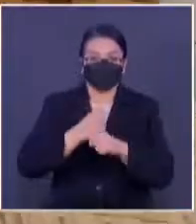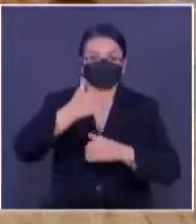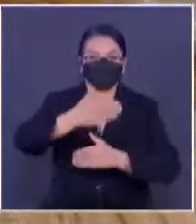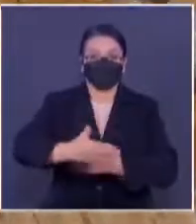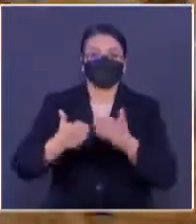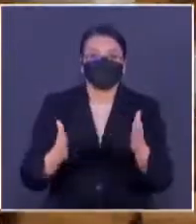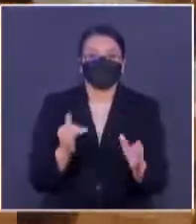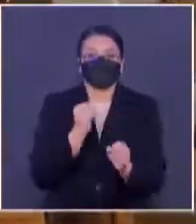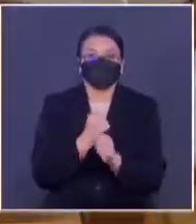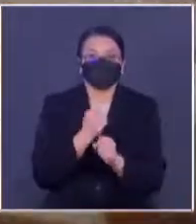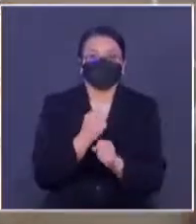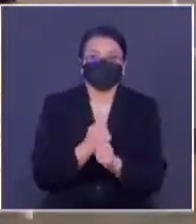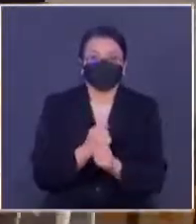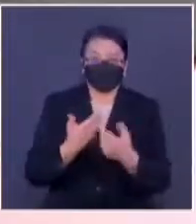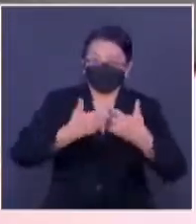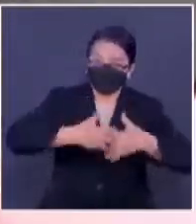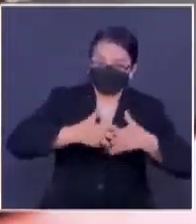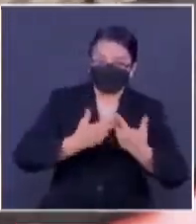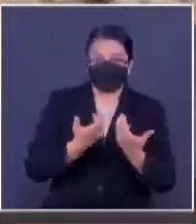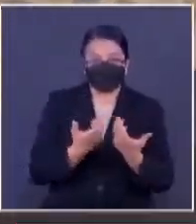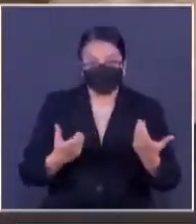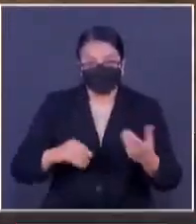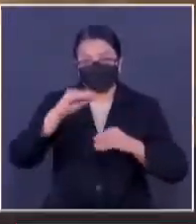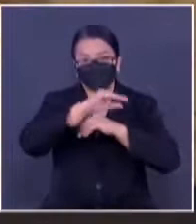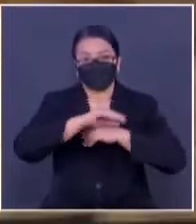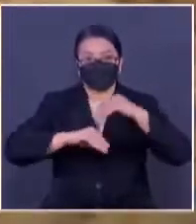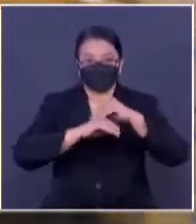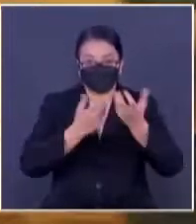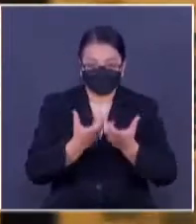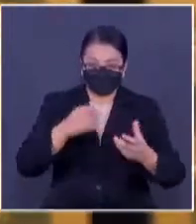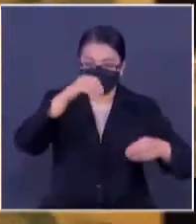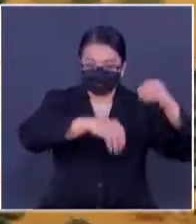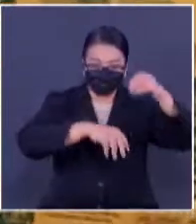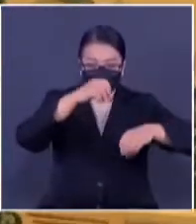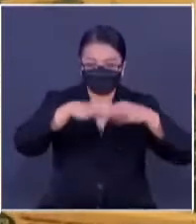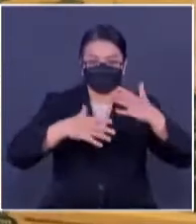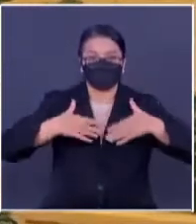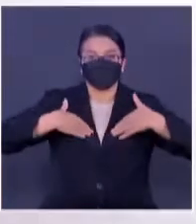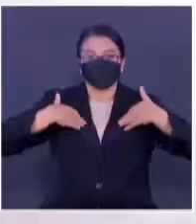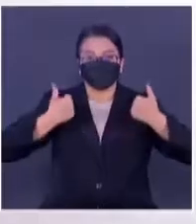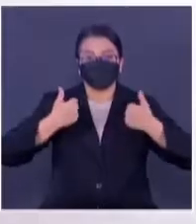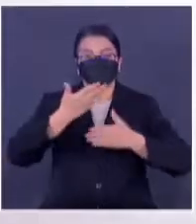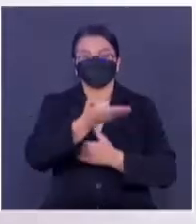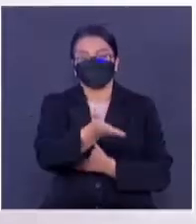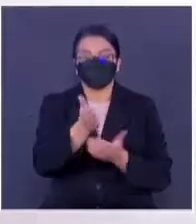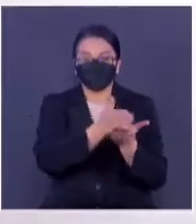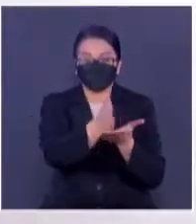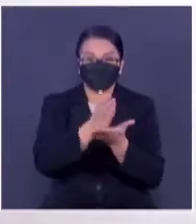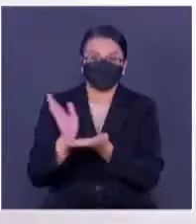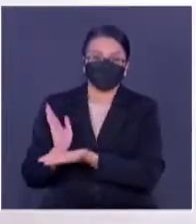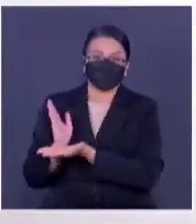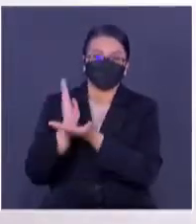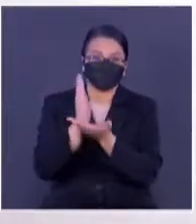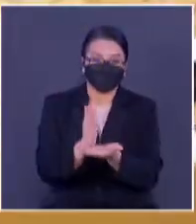ครับมีเครื่องอุปโภคบริโภคภายใต้โครงการโมโน29ปันด้วยใจสร้างรอยยิ้มที่ทุกภาคส่วนเนี่ยนะฮะ